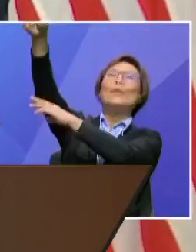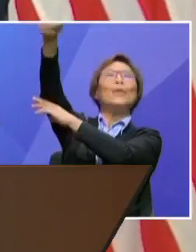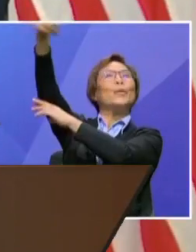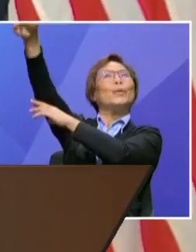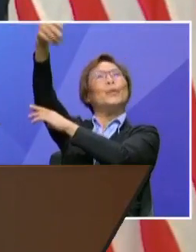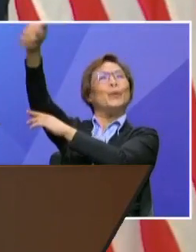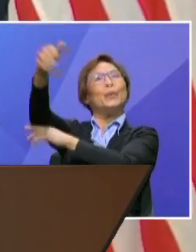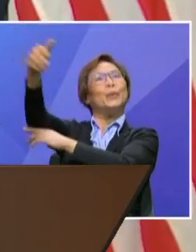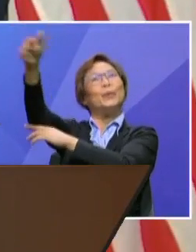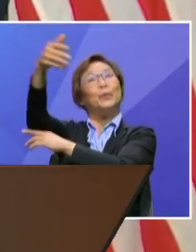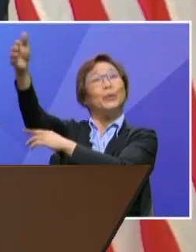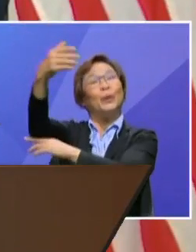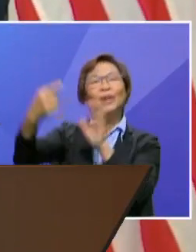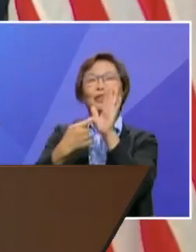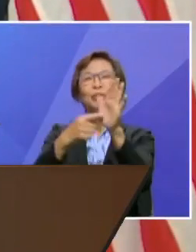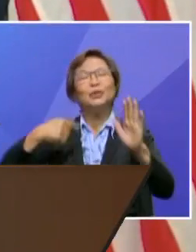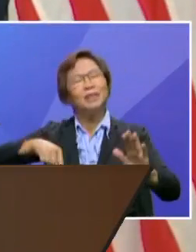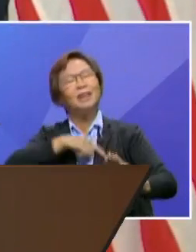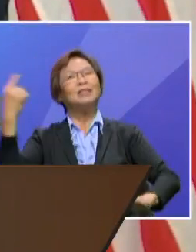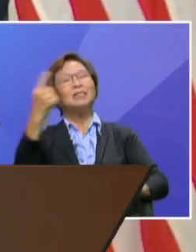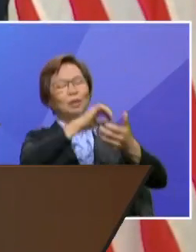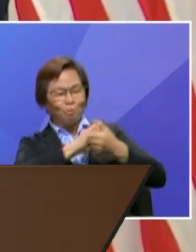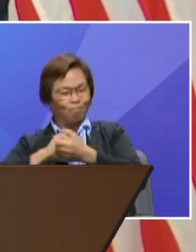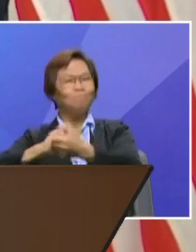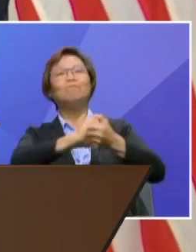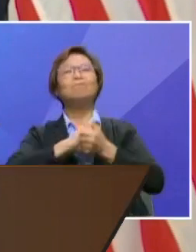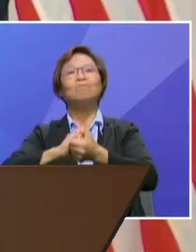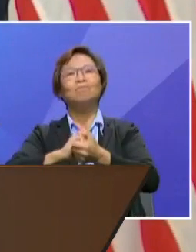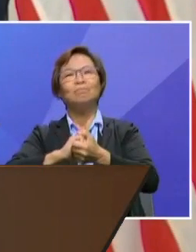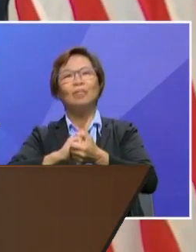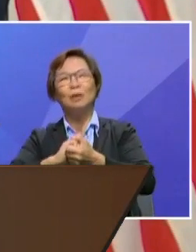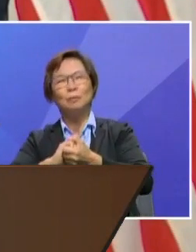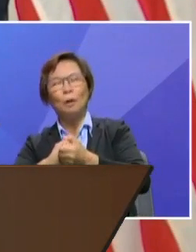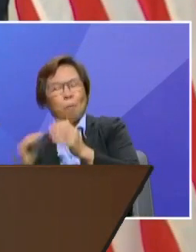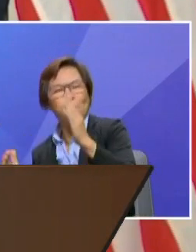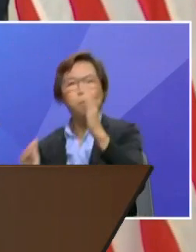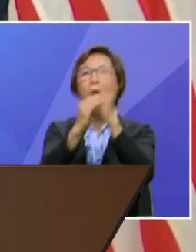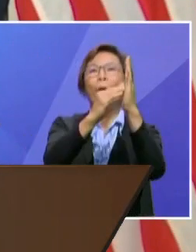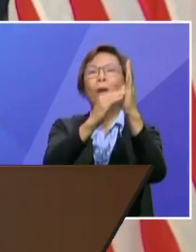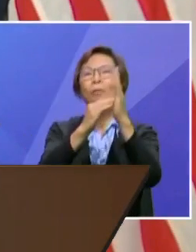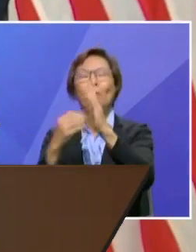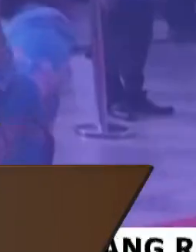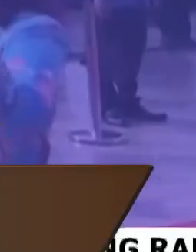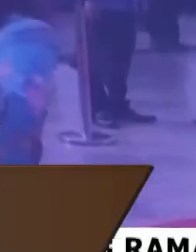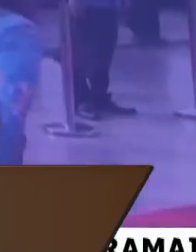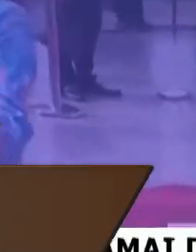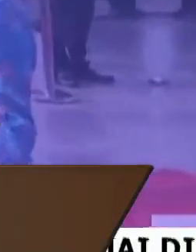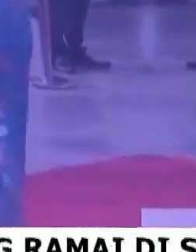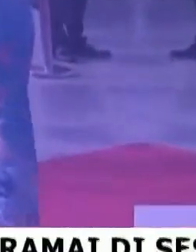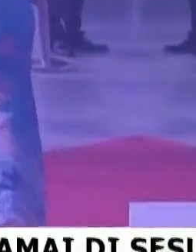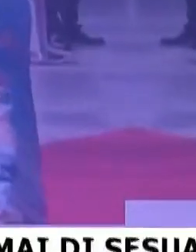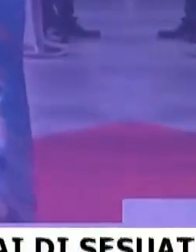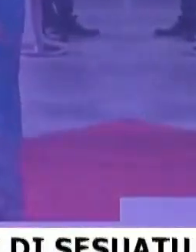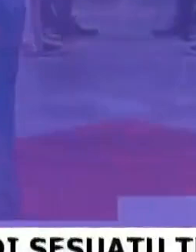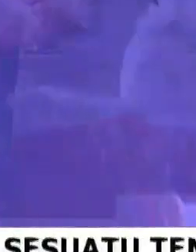Jalur Gemilang sebagai tanda kita sentiasa bersatu padu dalam melawan pandemik COVID-19 ini. 他也强